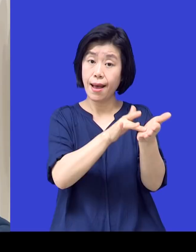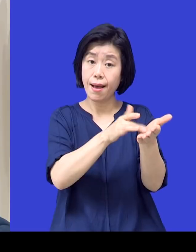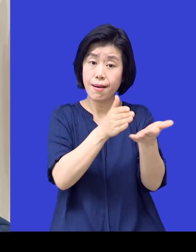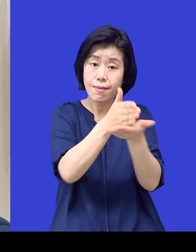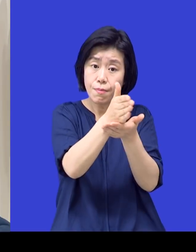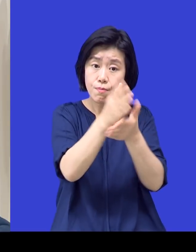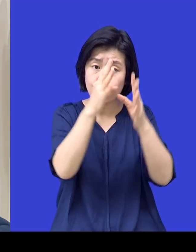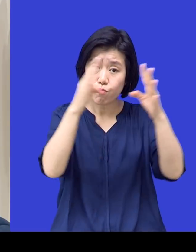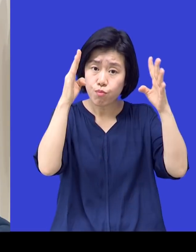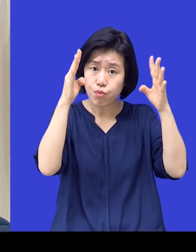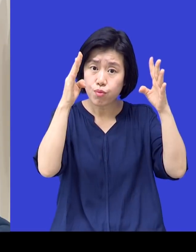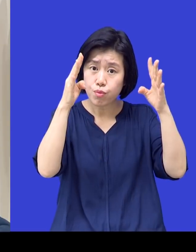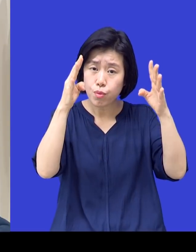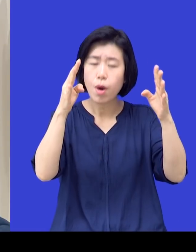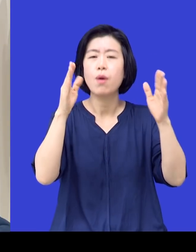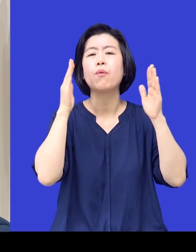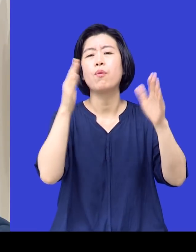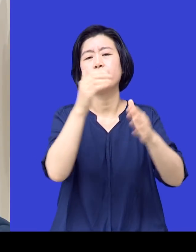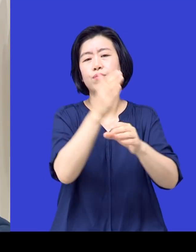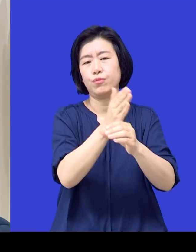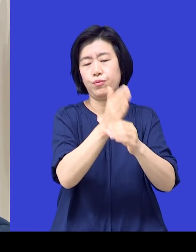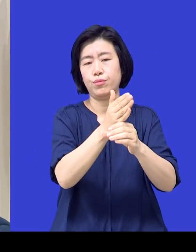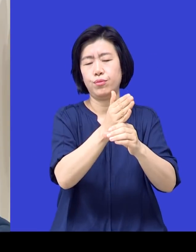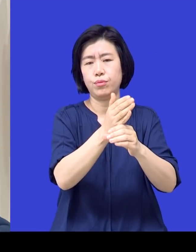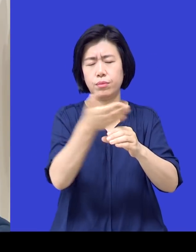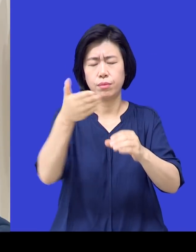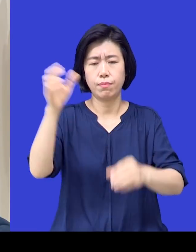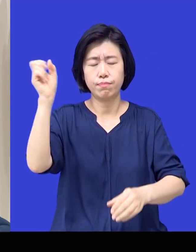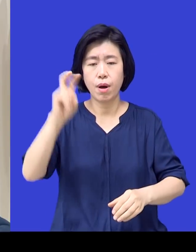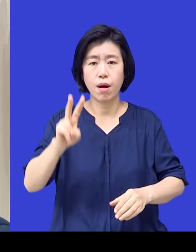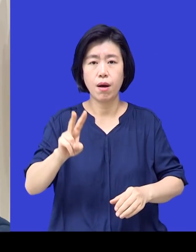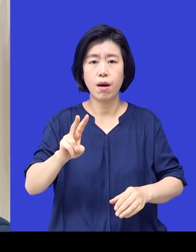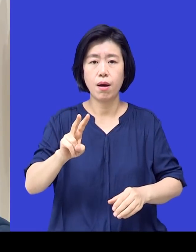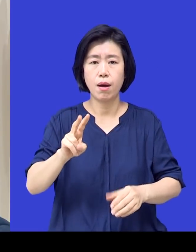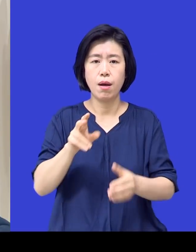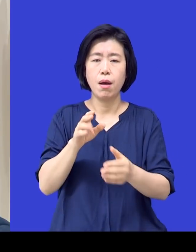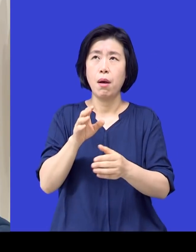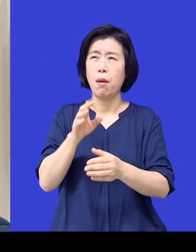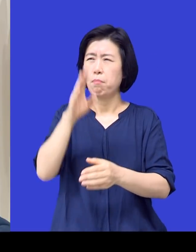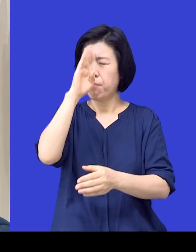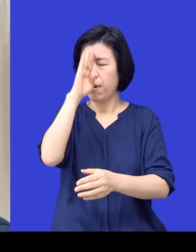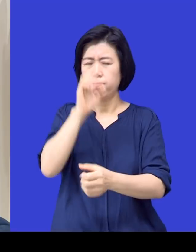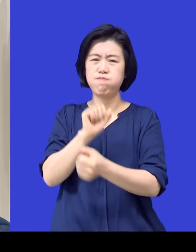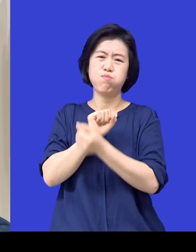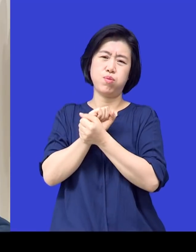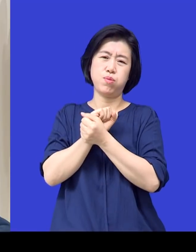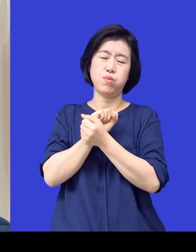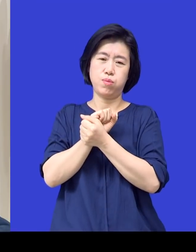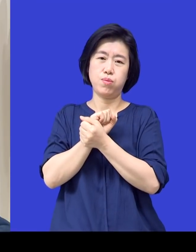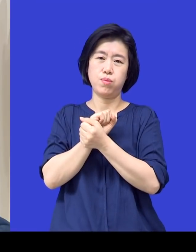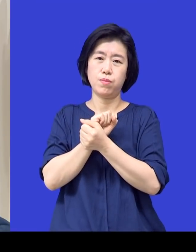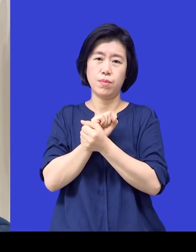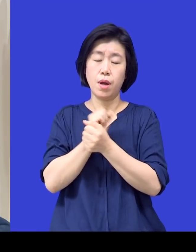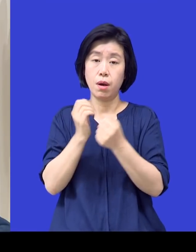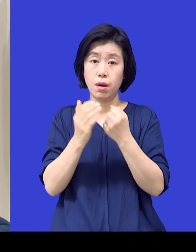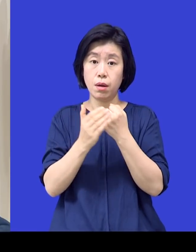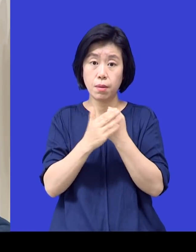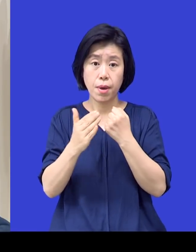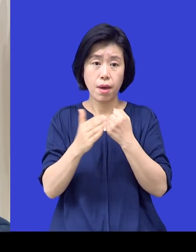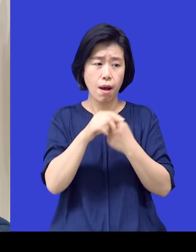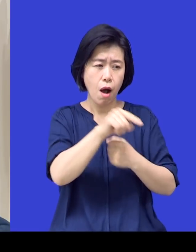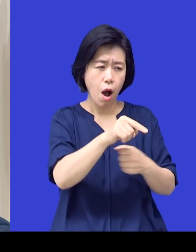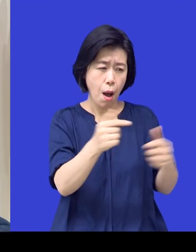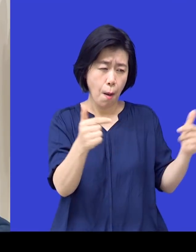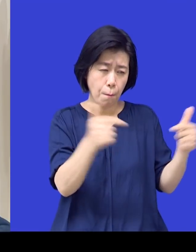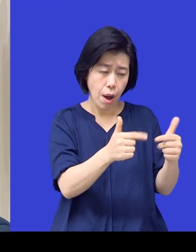아이가 희귀병, 폐결핵인데 희귀여가지고 네. 그 아프리카 전체를 다 뒤졌는데 얘를